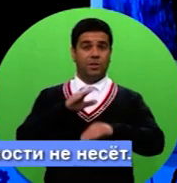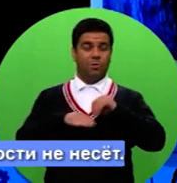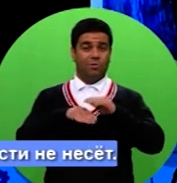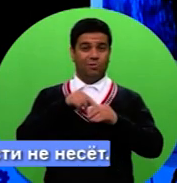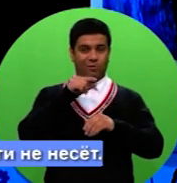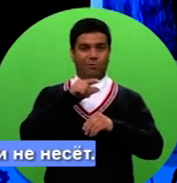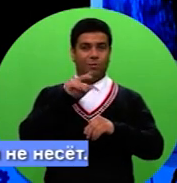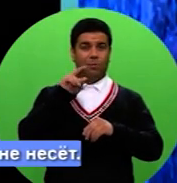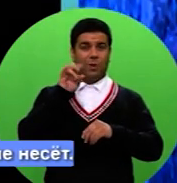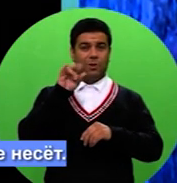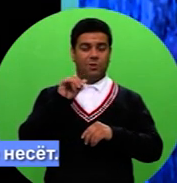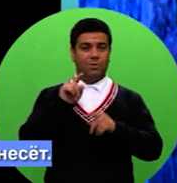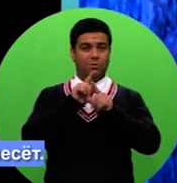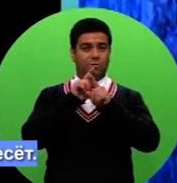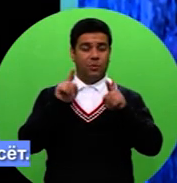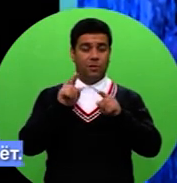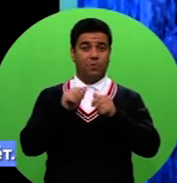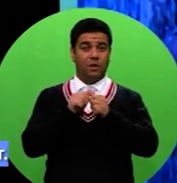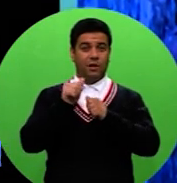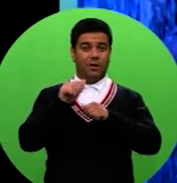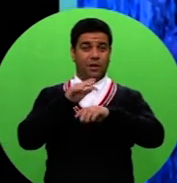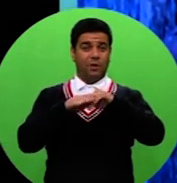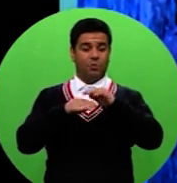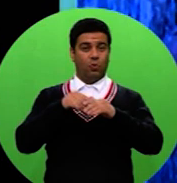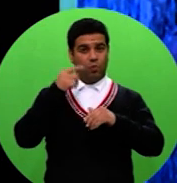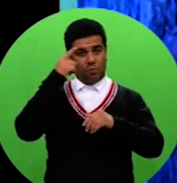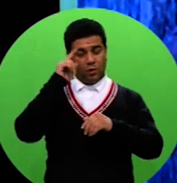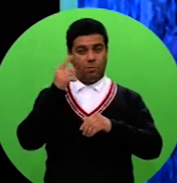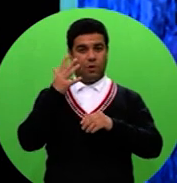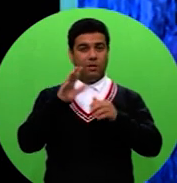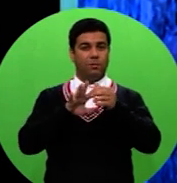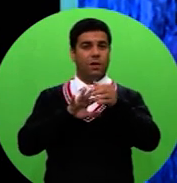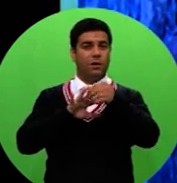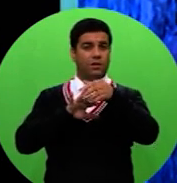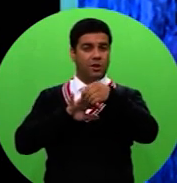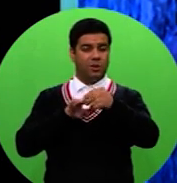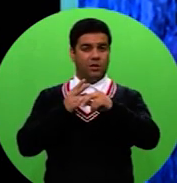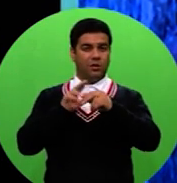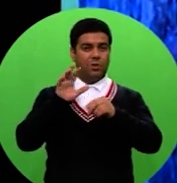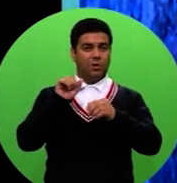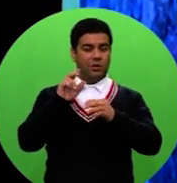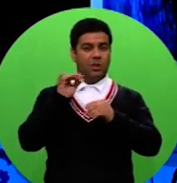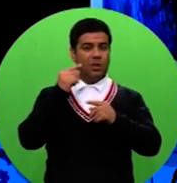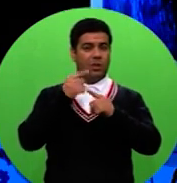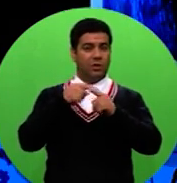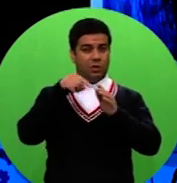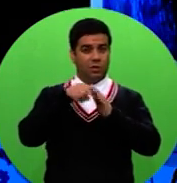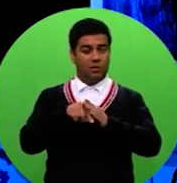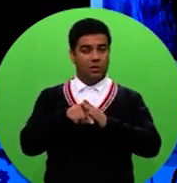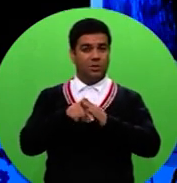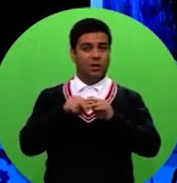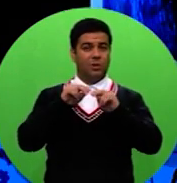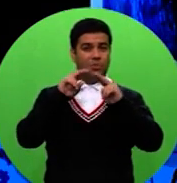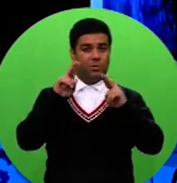Лапа у панды необыкновенная. Посмотрите, это передняя лапа. У ней 5 пальцев с загнутыми когтями,